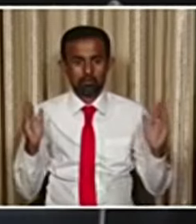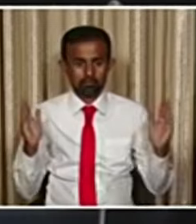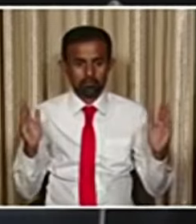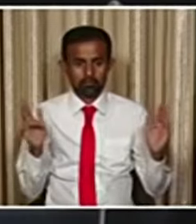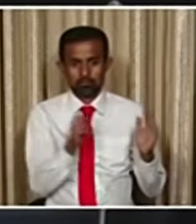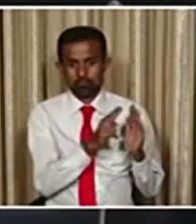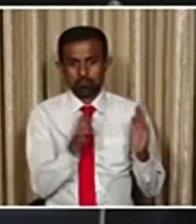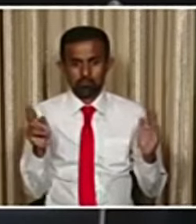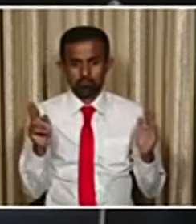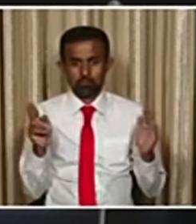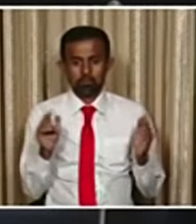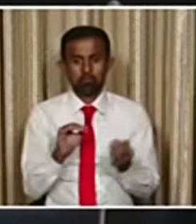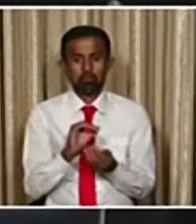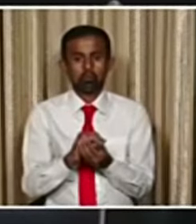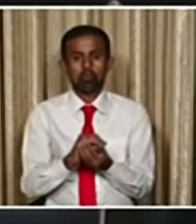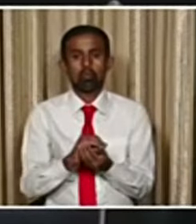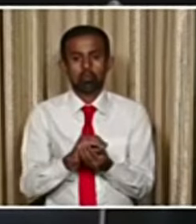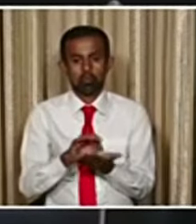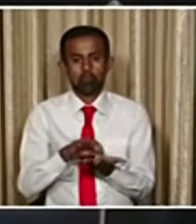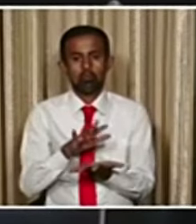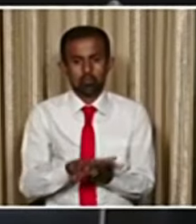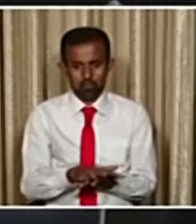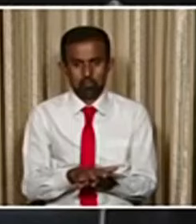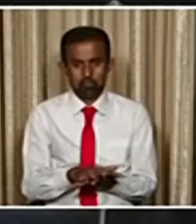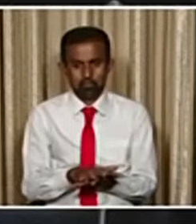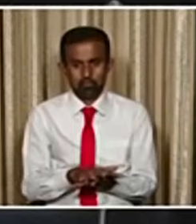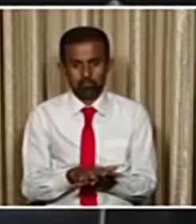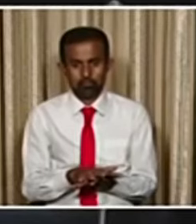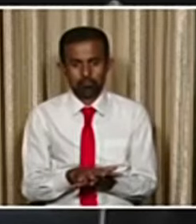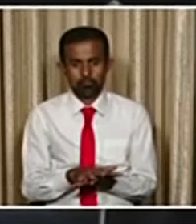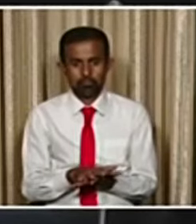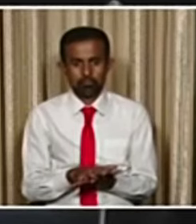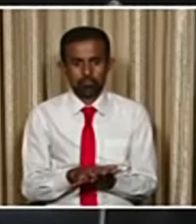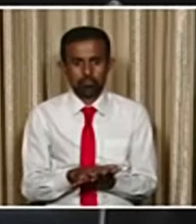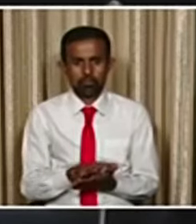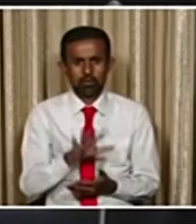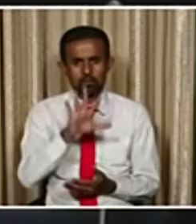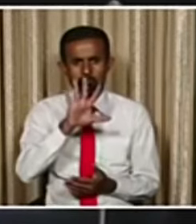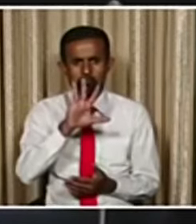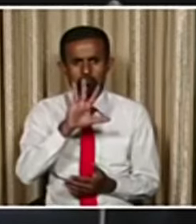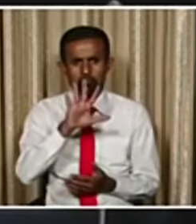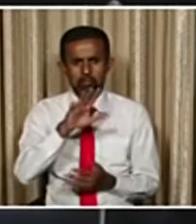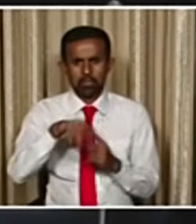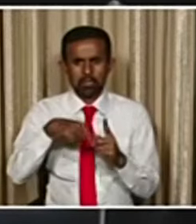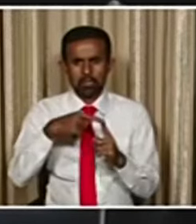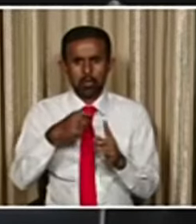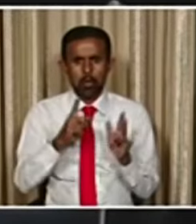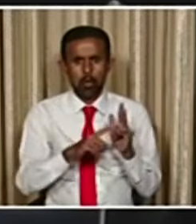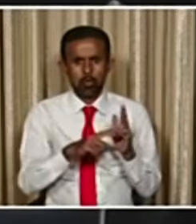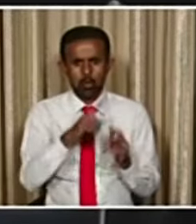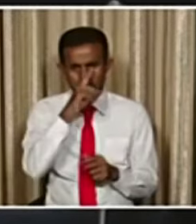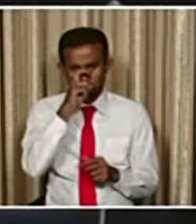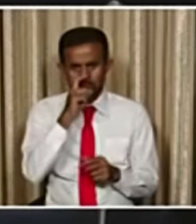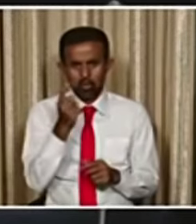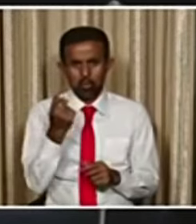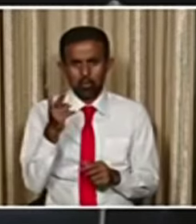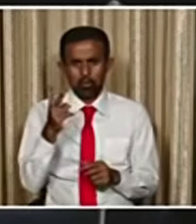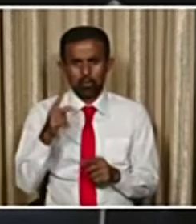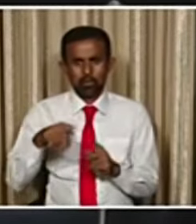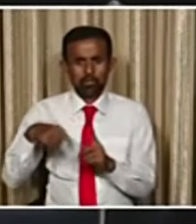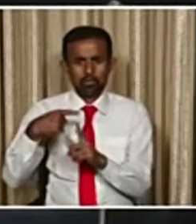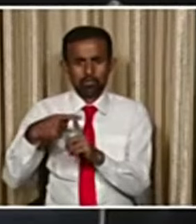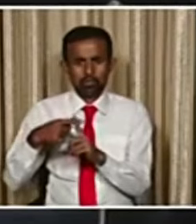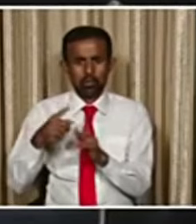ದವಸಕ ತಿಬಿಯ ಯುತುಯ್ ಬೋವಿಟ ಪಶ್ವನಿ ಸೆನಸುರಾದ ಅಕ್ಟೋಬರ್ ಮಾಸೇ ಎಮನತ್ತಾನ್ ದೊಲಸ್ವನ